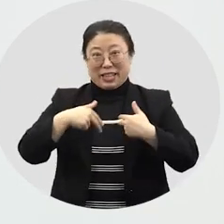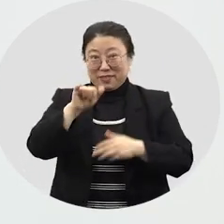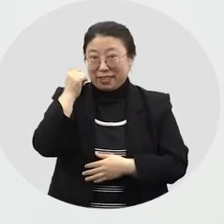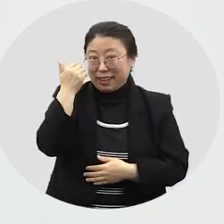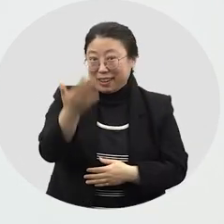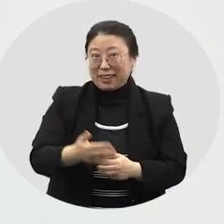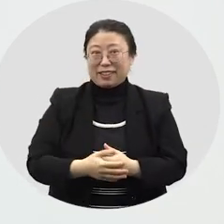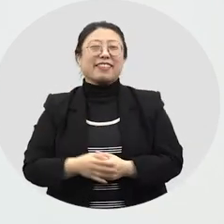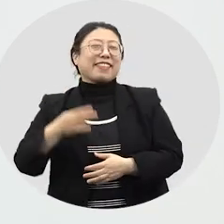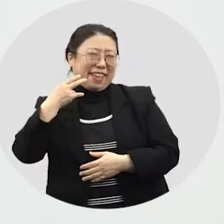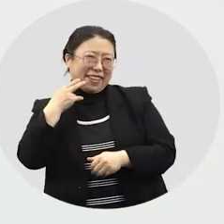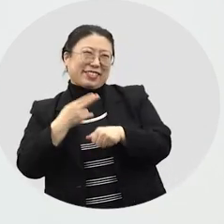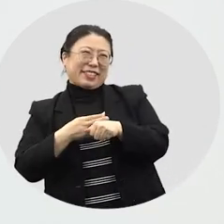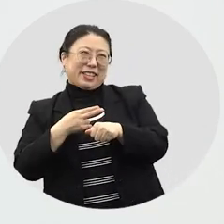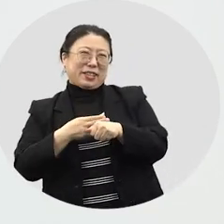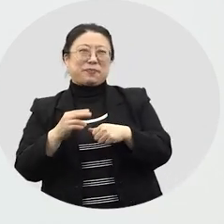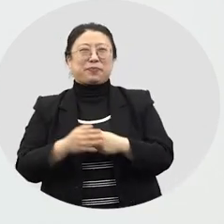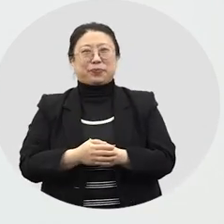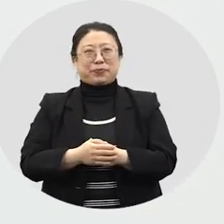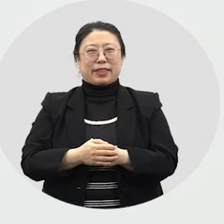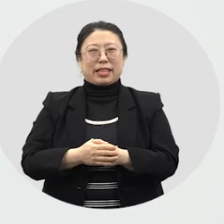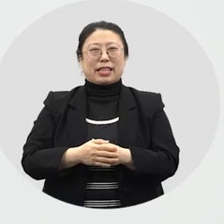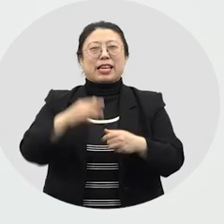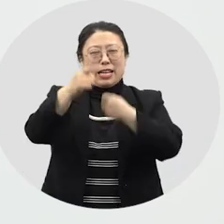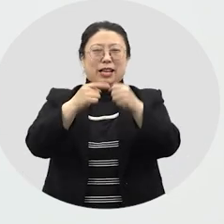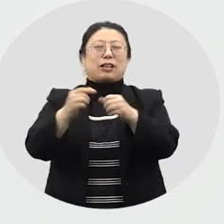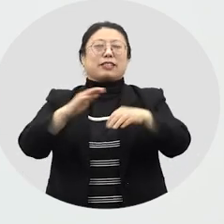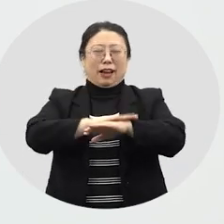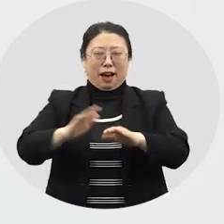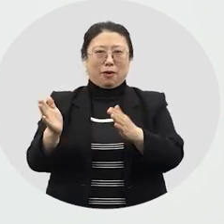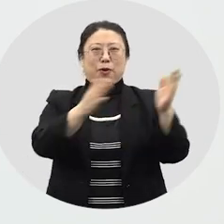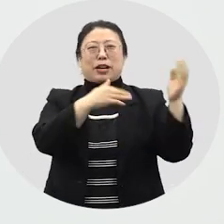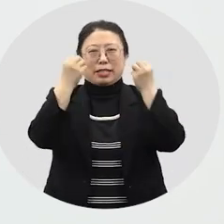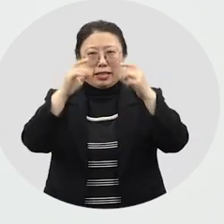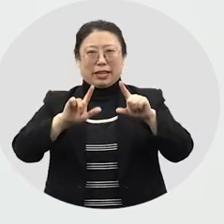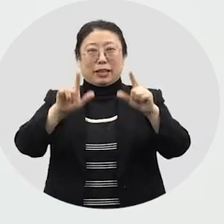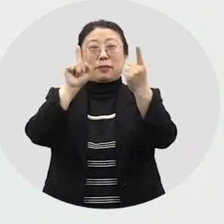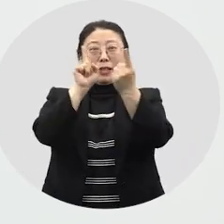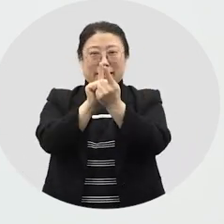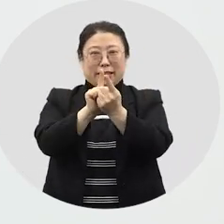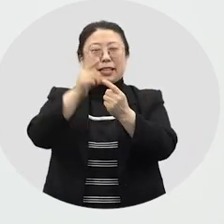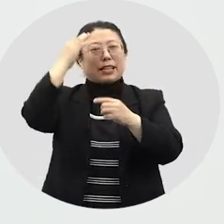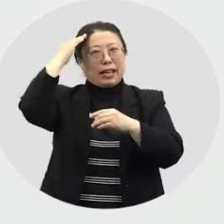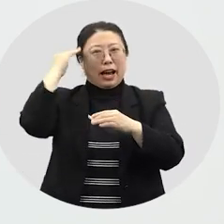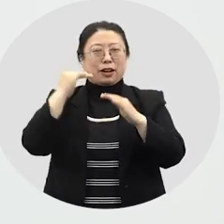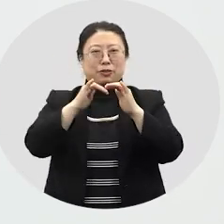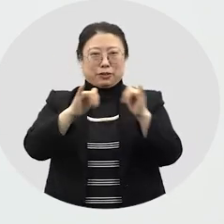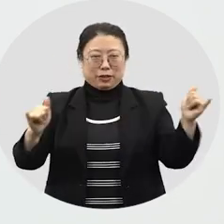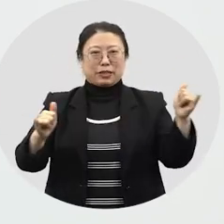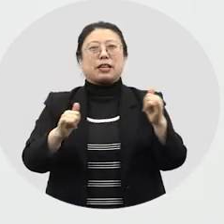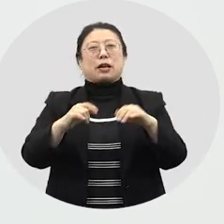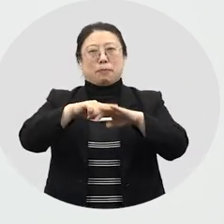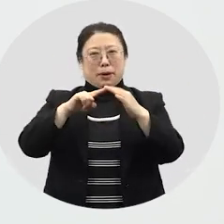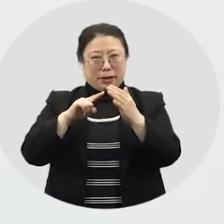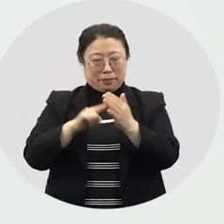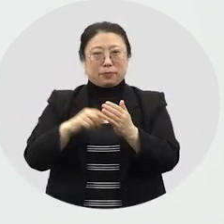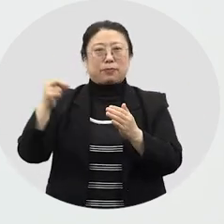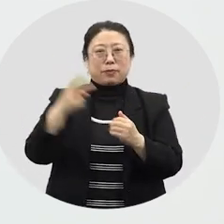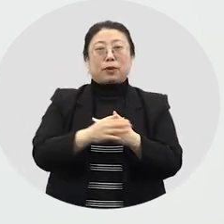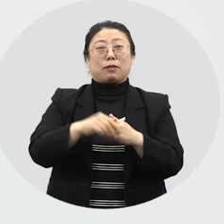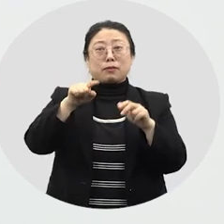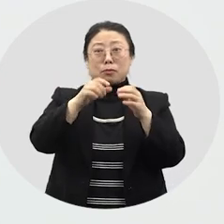재미있었나요? 네, 선생님! 묵은해를 잘 보내고 새해를 맞이하는 우리 민족의 마음가짐과